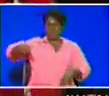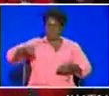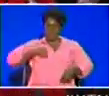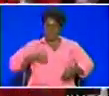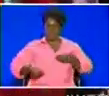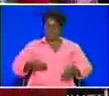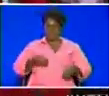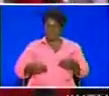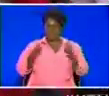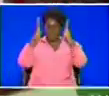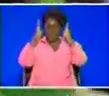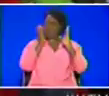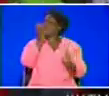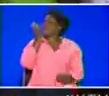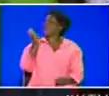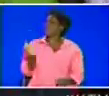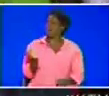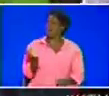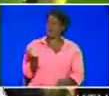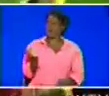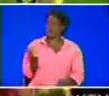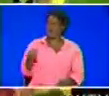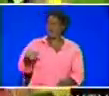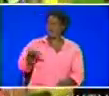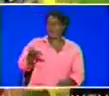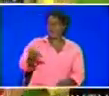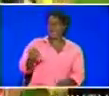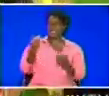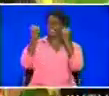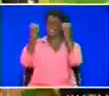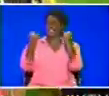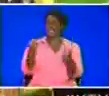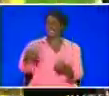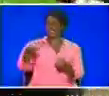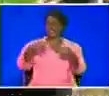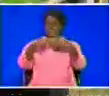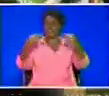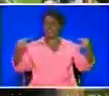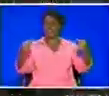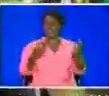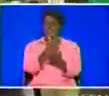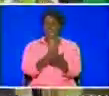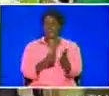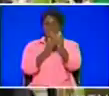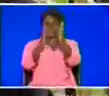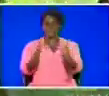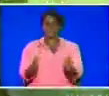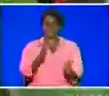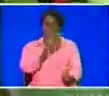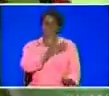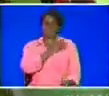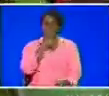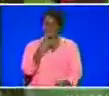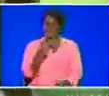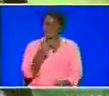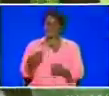Busia, Namwamba amepuzilia mbali madai kwamba kaunti hiyo ni ngome ya upinzani inavyodaiwa na viongozi wa mrengo wa NASA. Namwamba